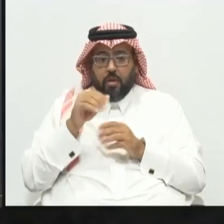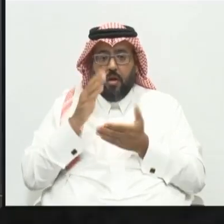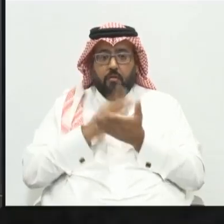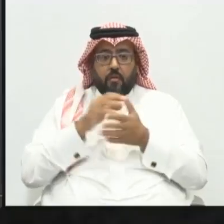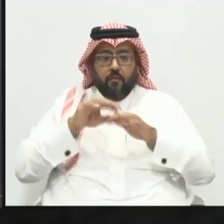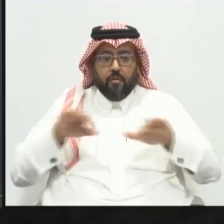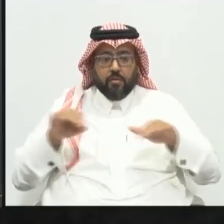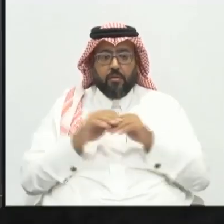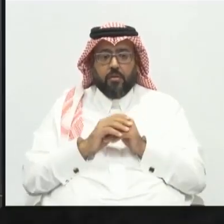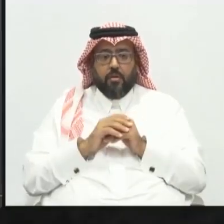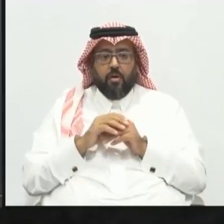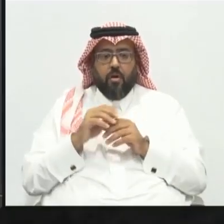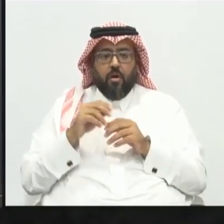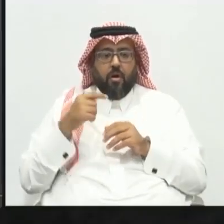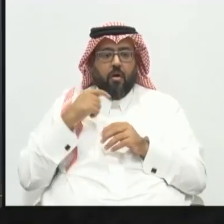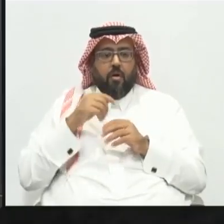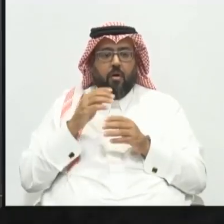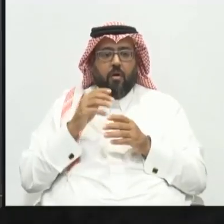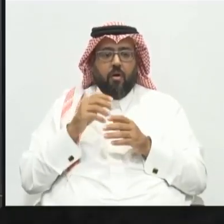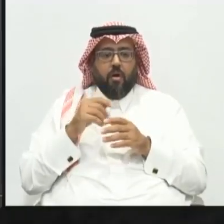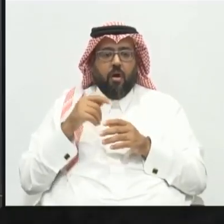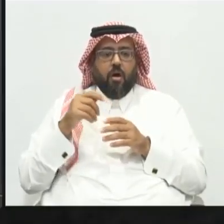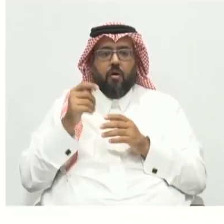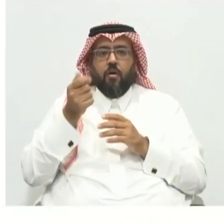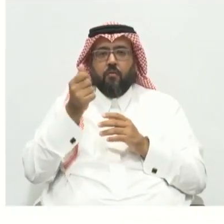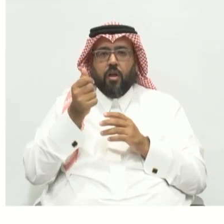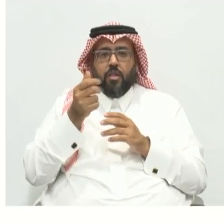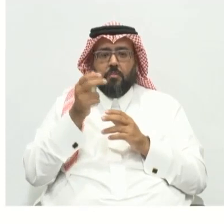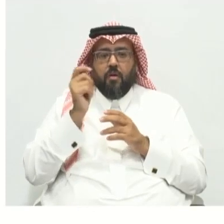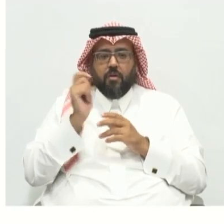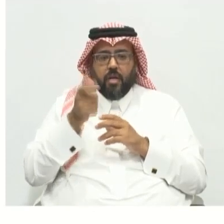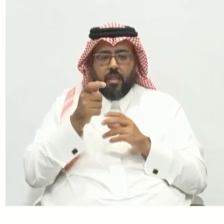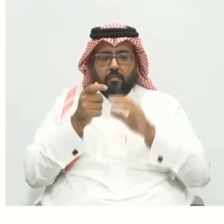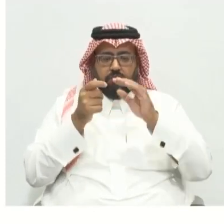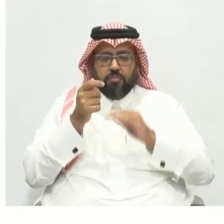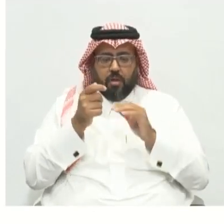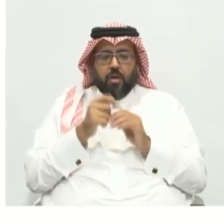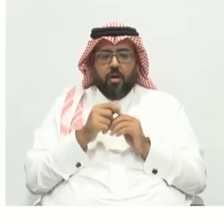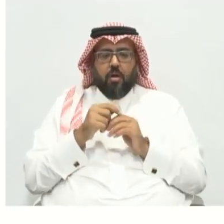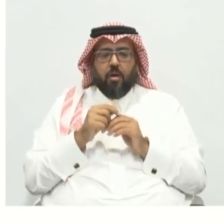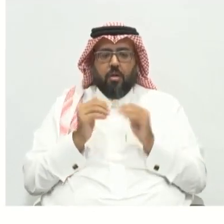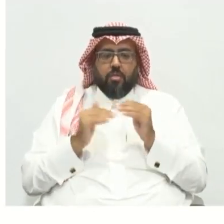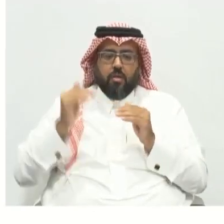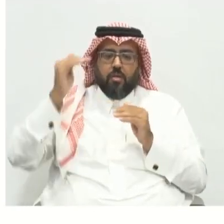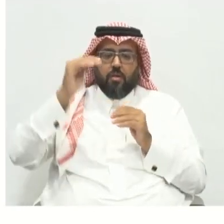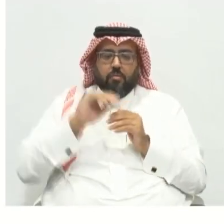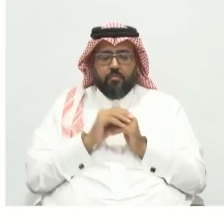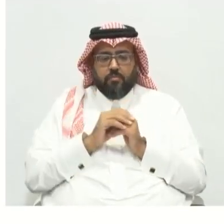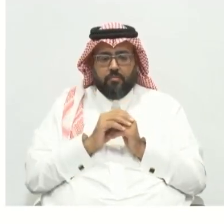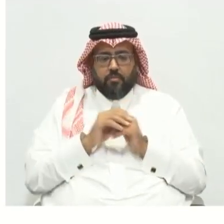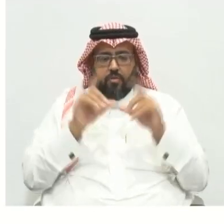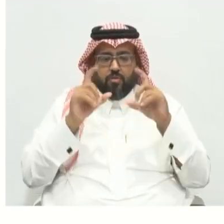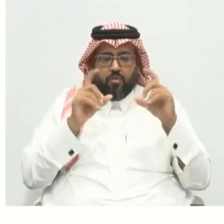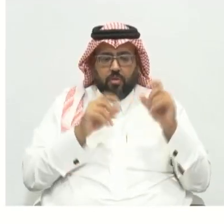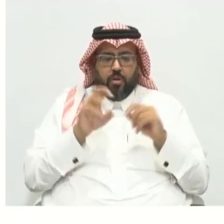صل من الوظيفه حرمان من الاجازه خصم من الراتب حرمان من الترقيه هنا